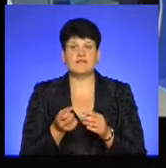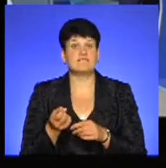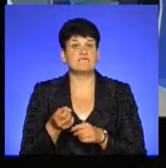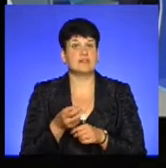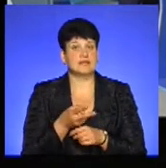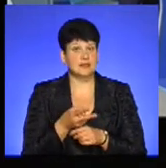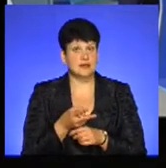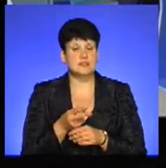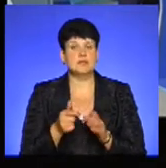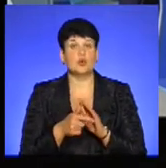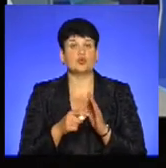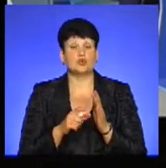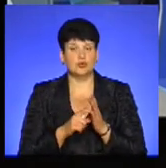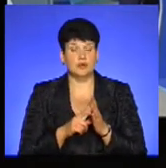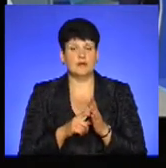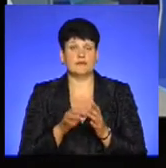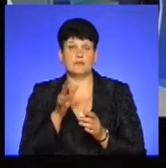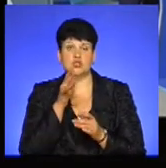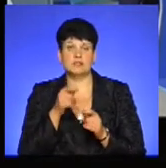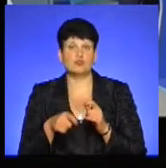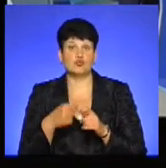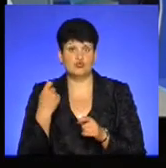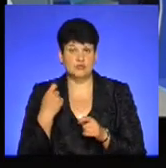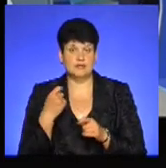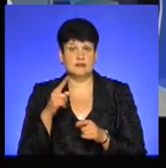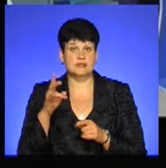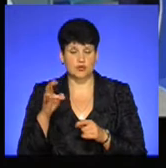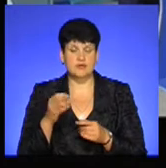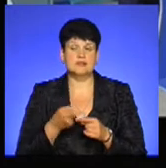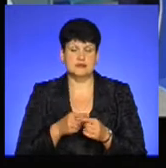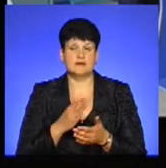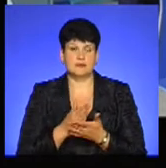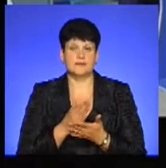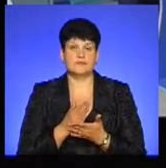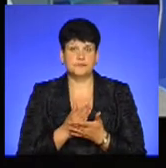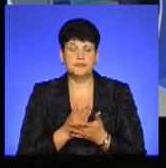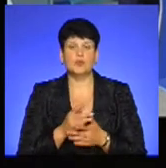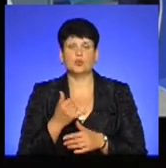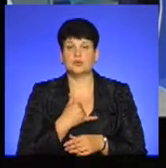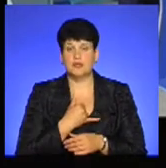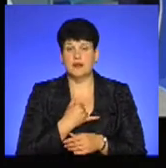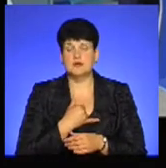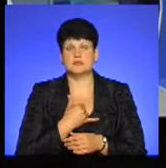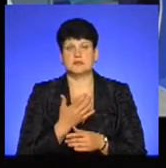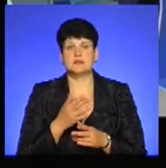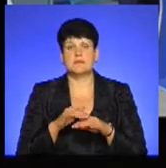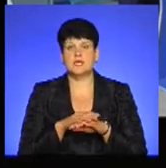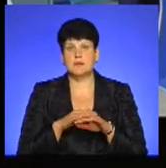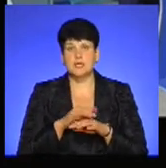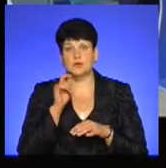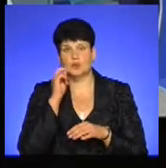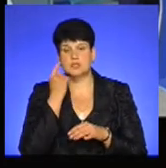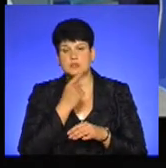аудиторії під час порушення процедури проведення тестування, то це має місце, адже в нас і з математики, і з української мови